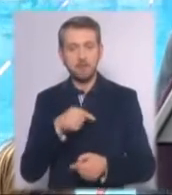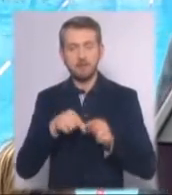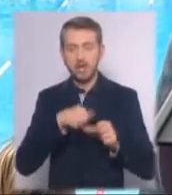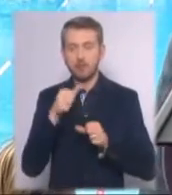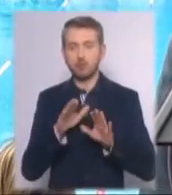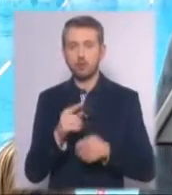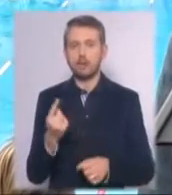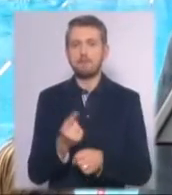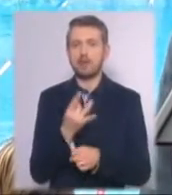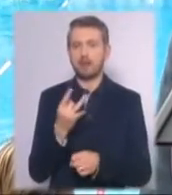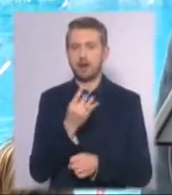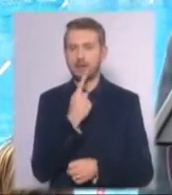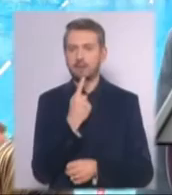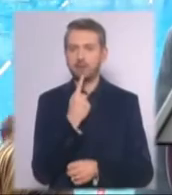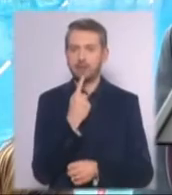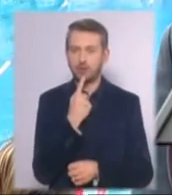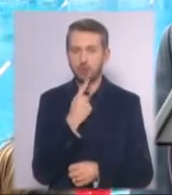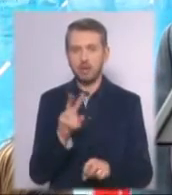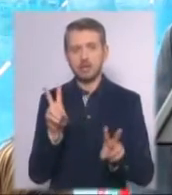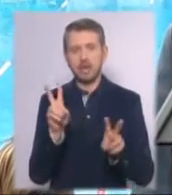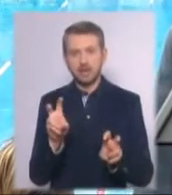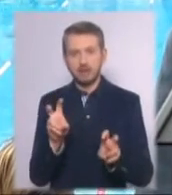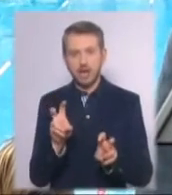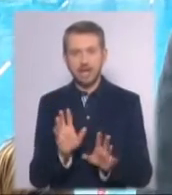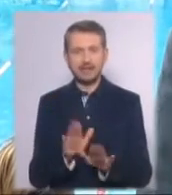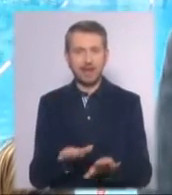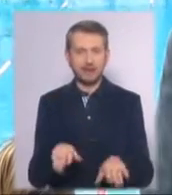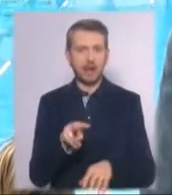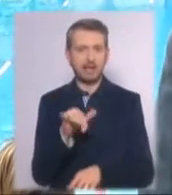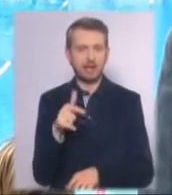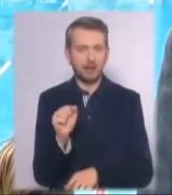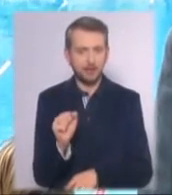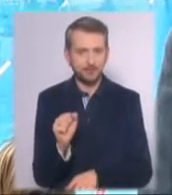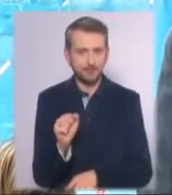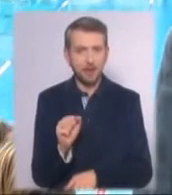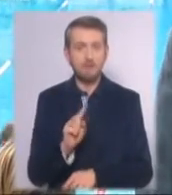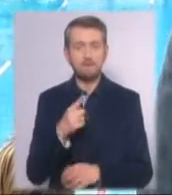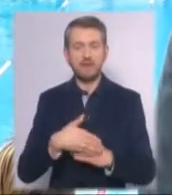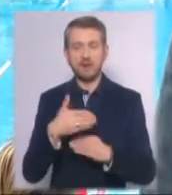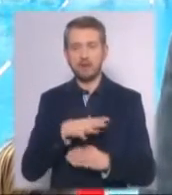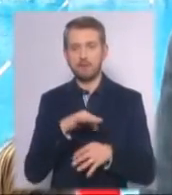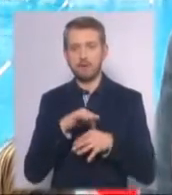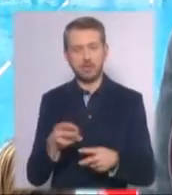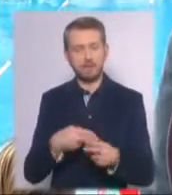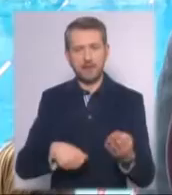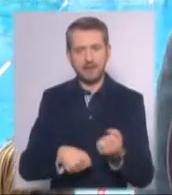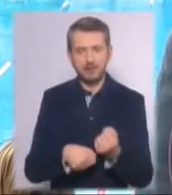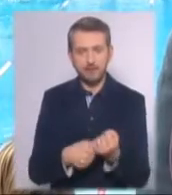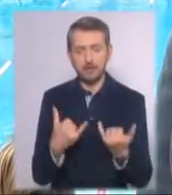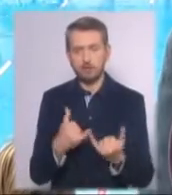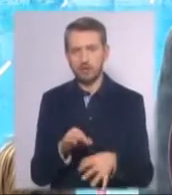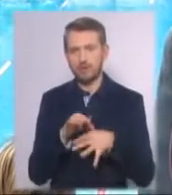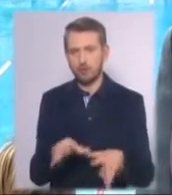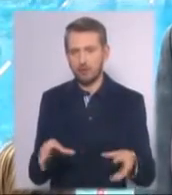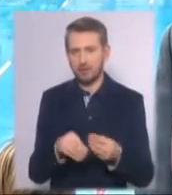первый раз экспериментируем. Поэтому мы назвали для начала детская лига. Первый этап мы проводили без эстафет, сегодня мы проводим вместе с